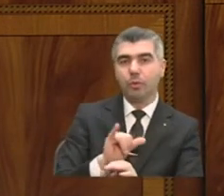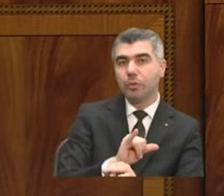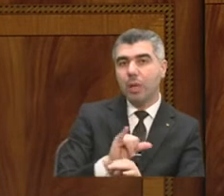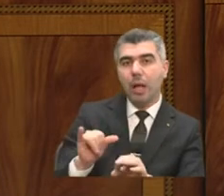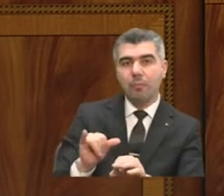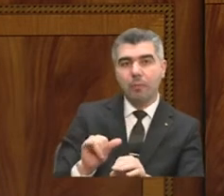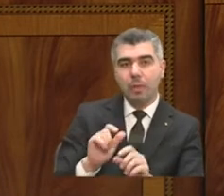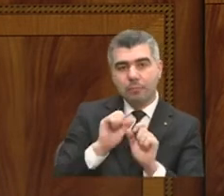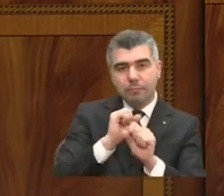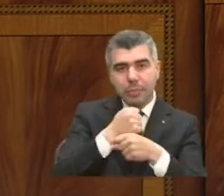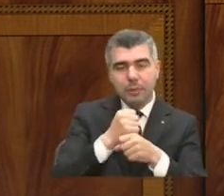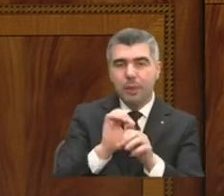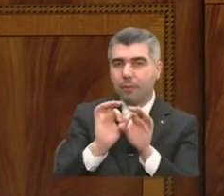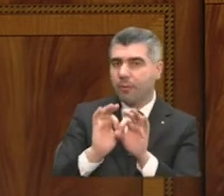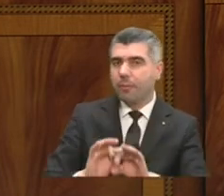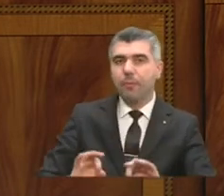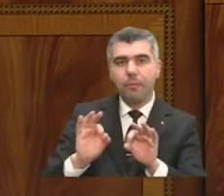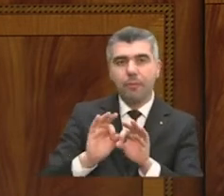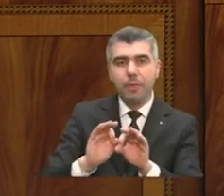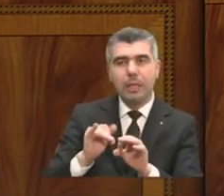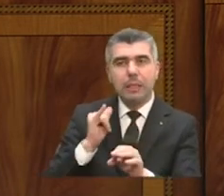renouveler